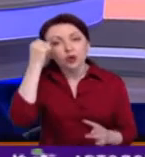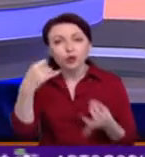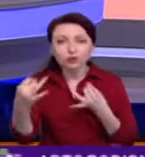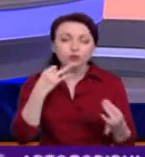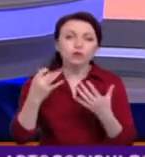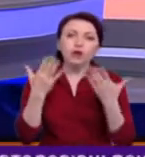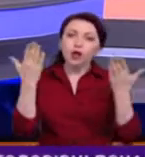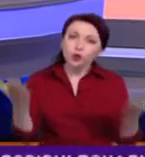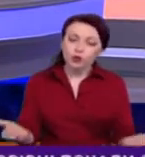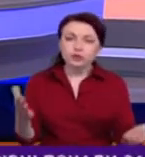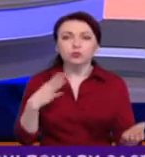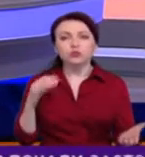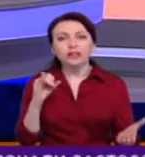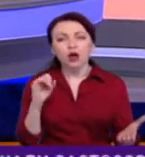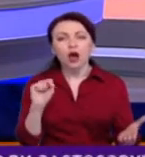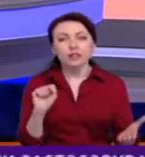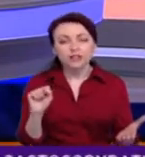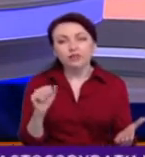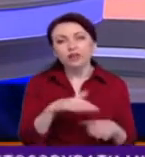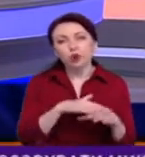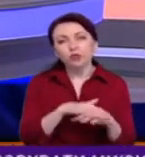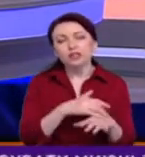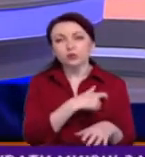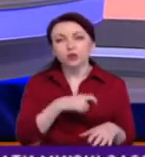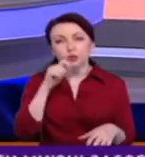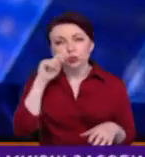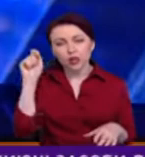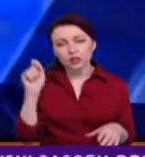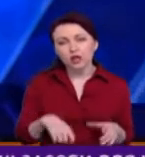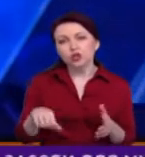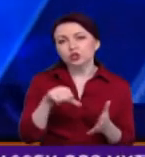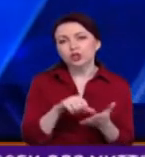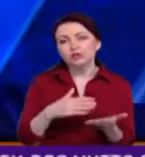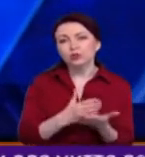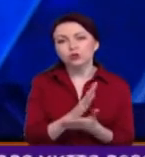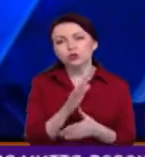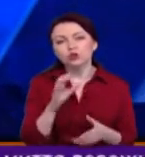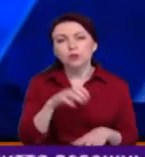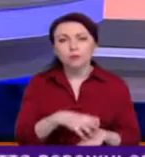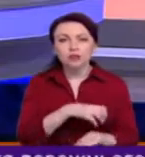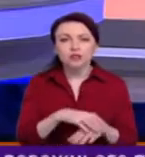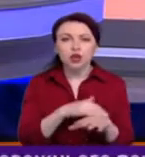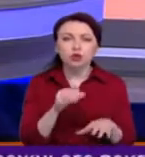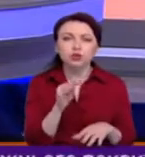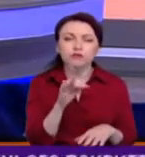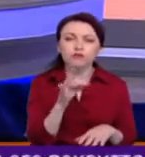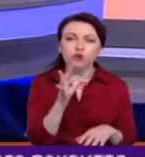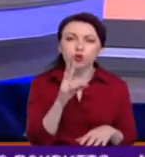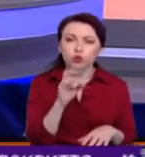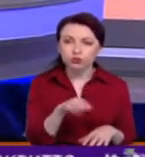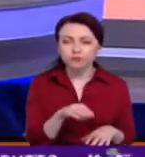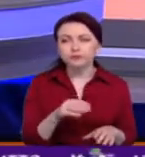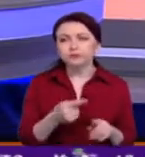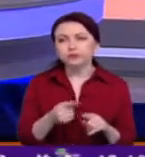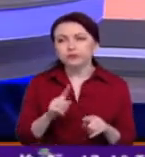панове. У нас в цей момент був Ігор Алексєєв, народний депутат України, член політичної партії «Народний фронт», член комітету Верховної Ради України